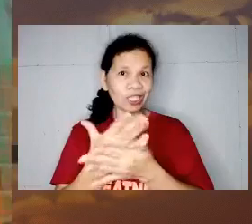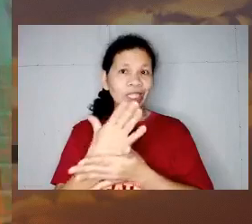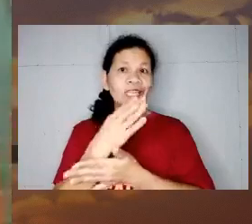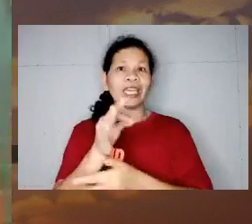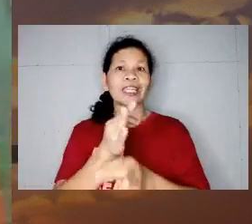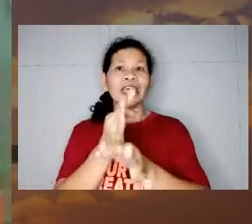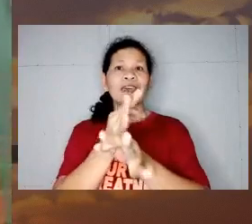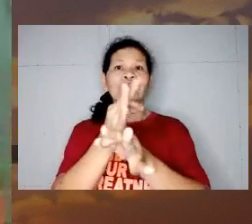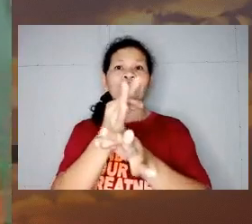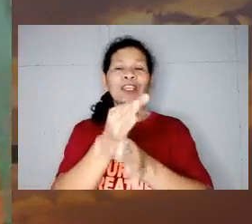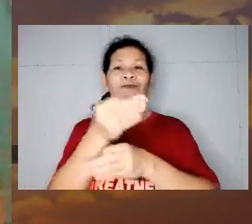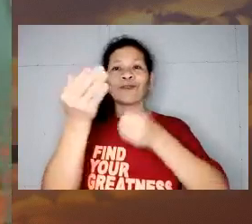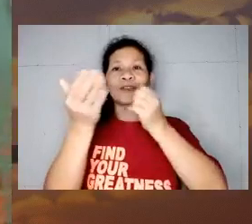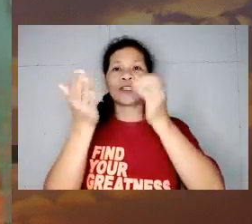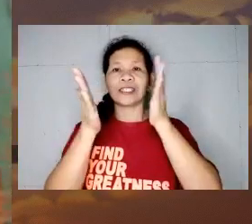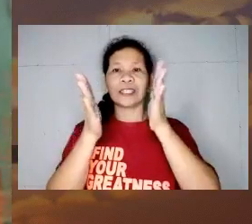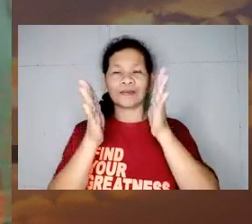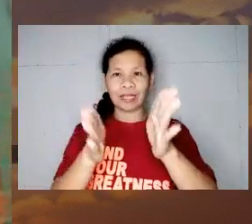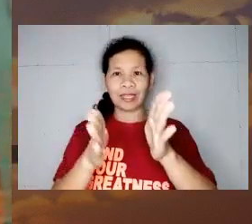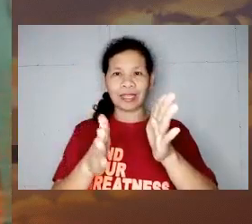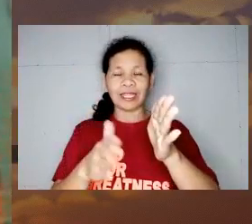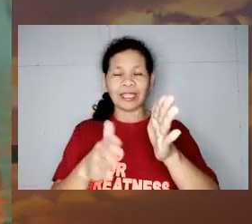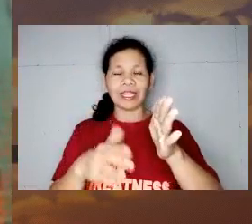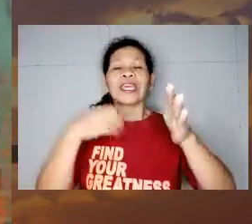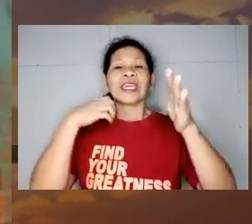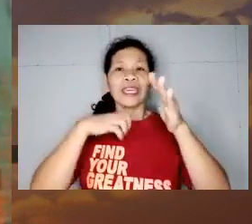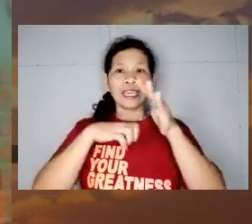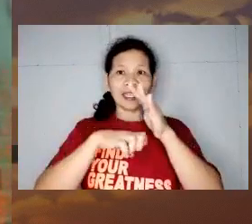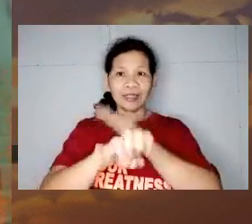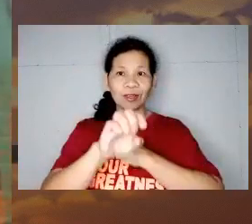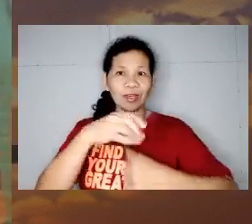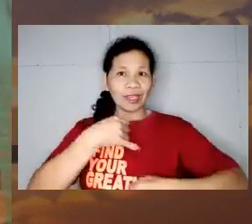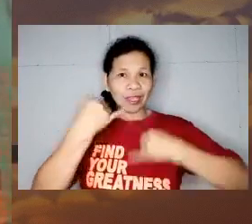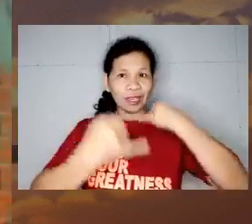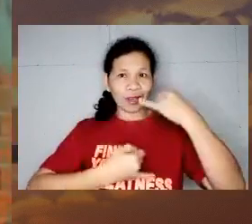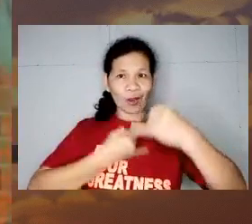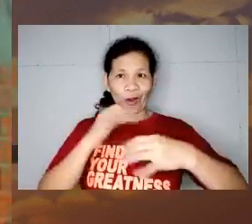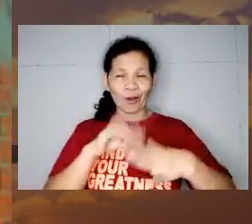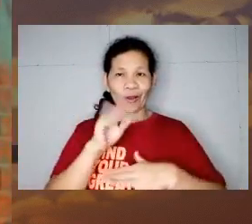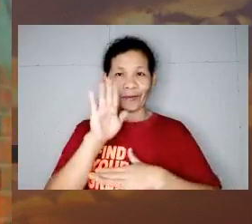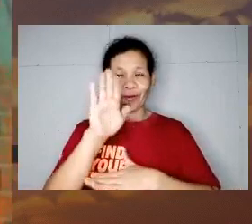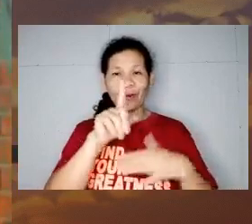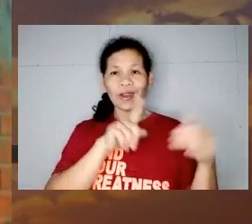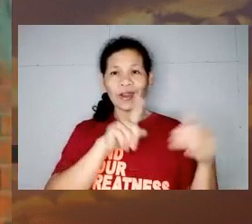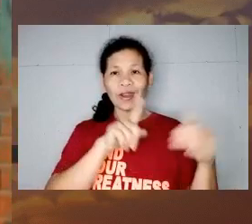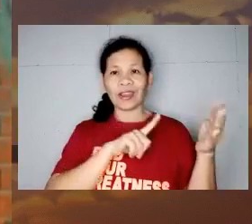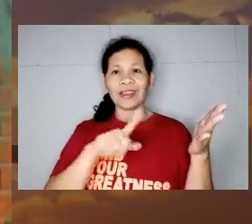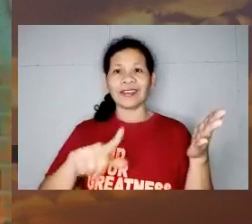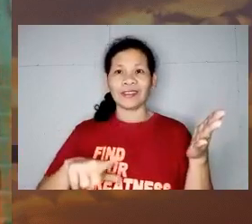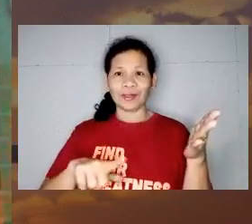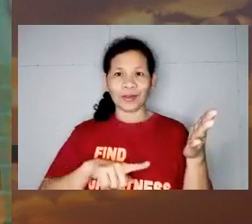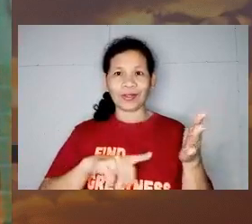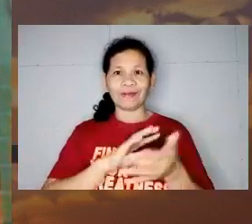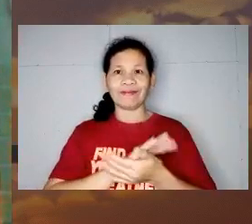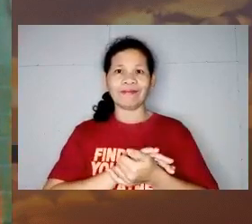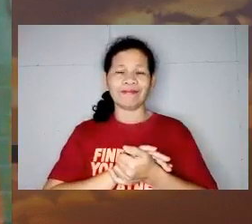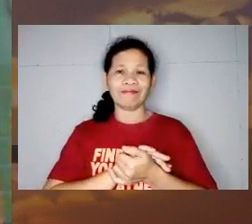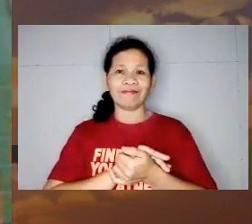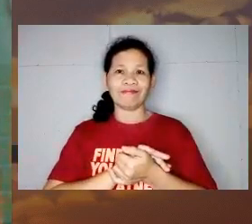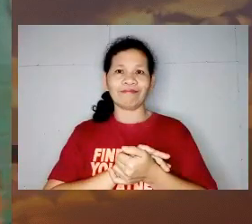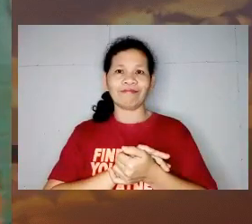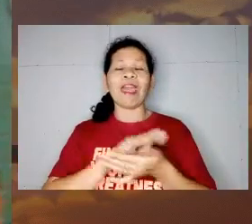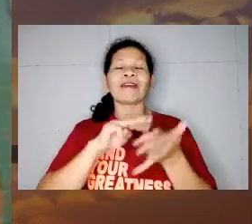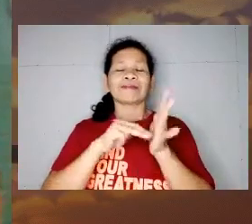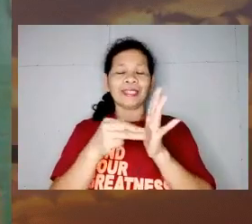approval. Enter into the joy of your Lord. Ibig sabihin, may approval